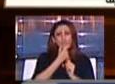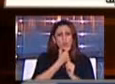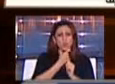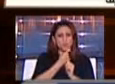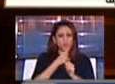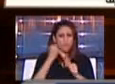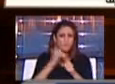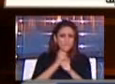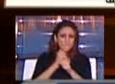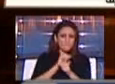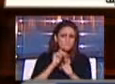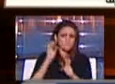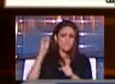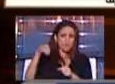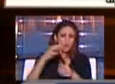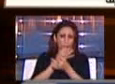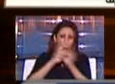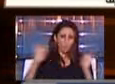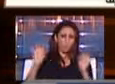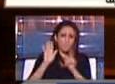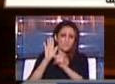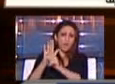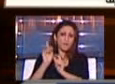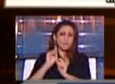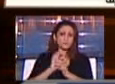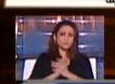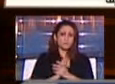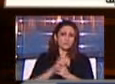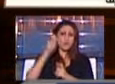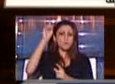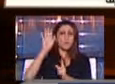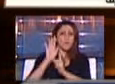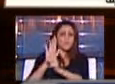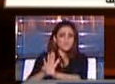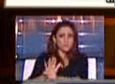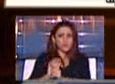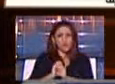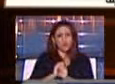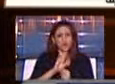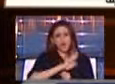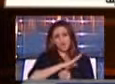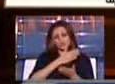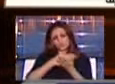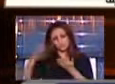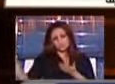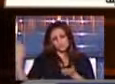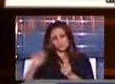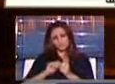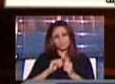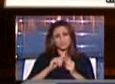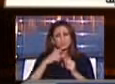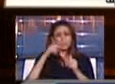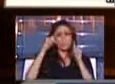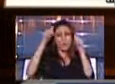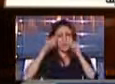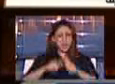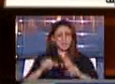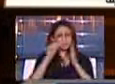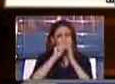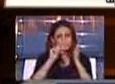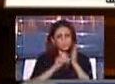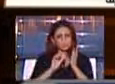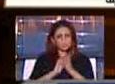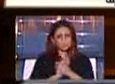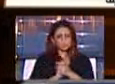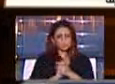الصلاحيات، مفيش اي حد يقف جنبه خالص لحد ما ربنا وفقه وازاح العسكر وعمل اعلان دستوري لنفسه وبدا ان هو